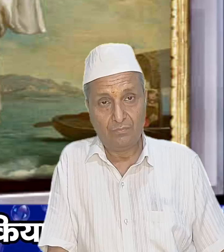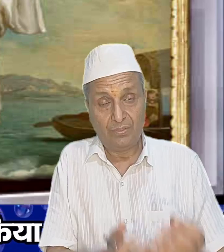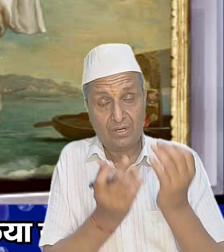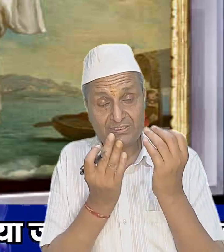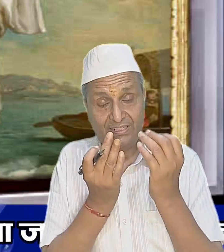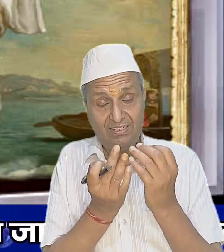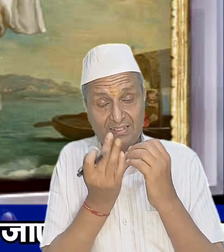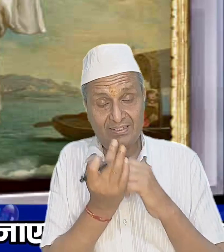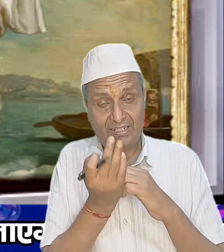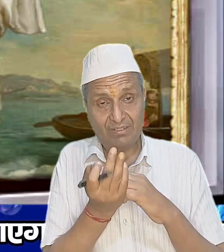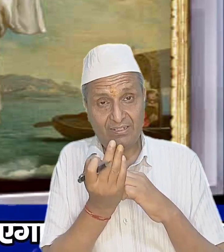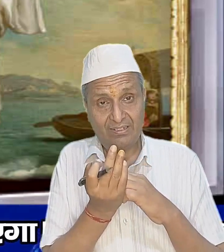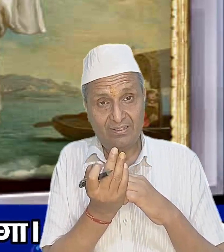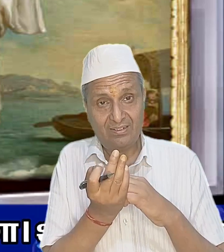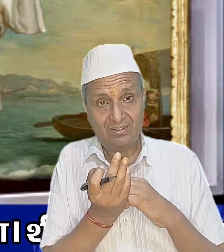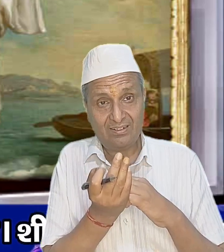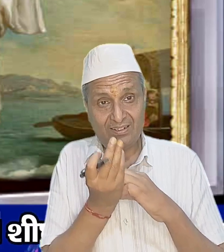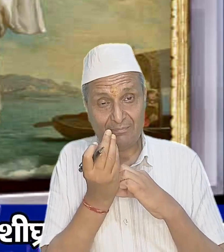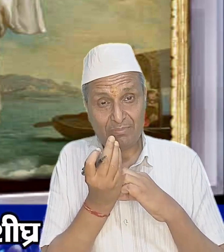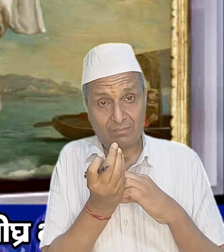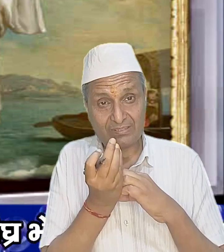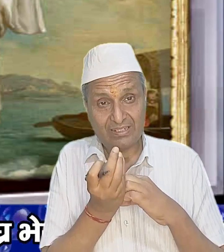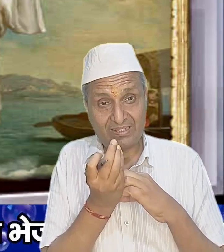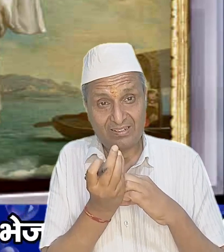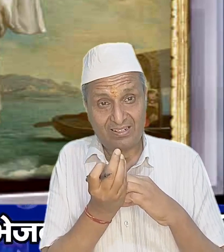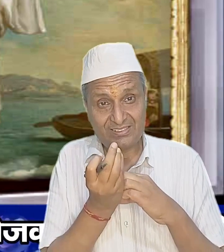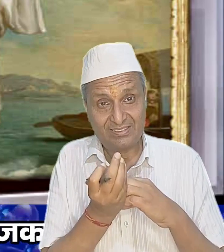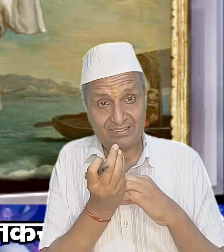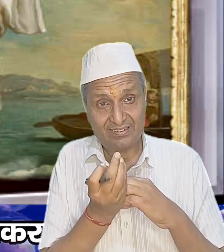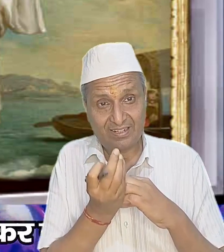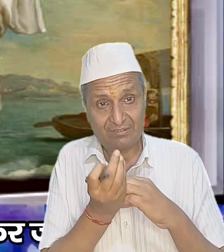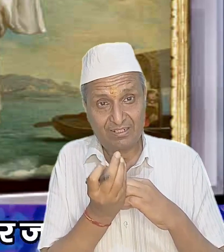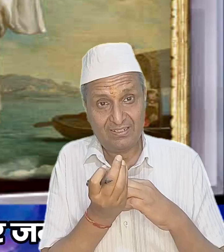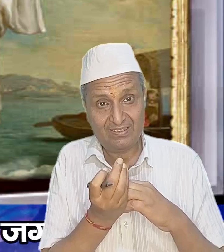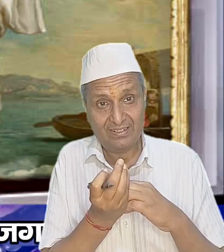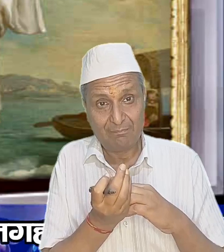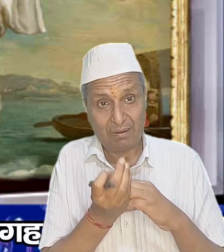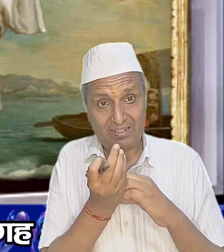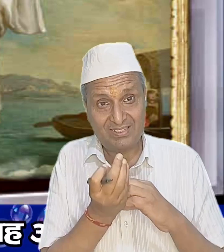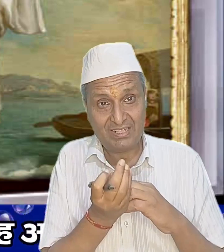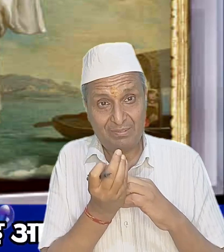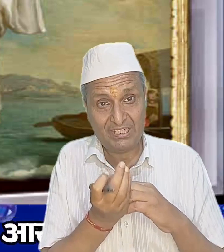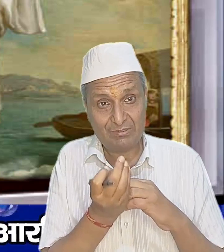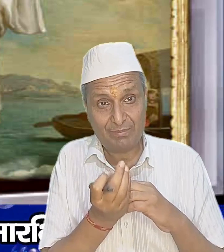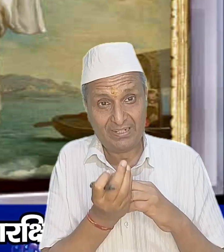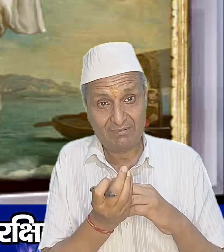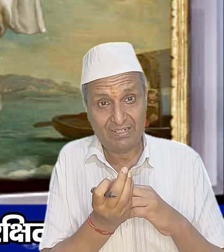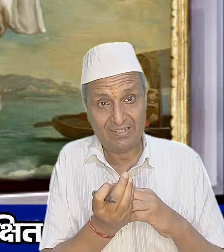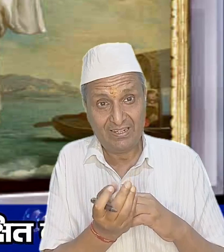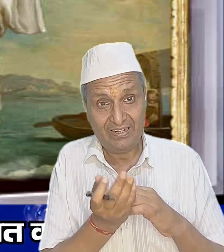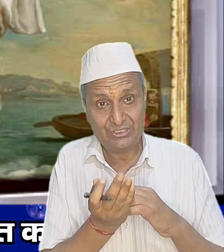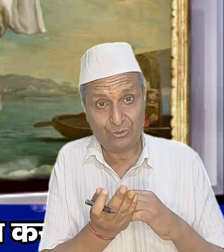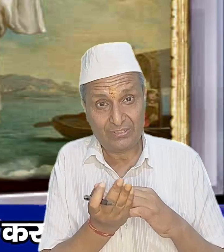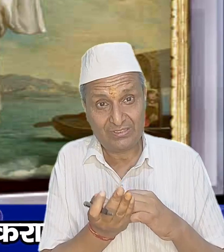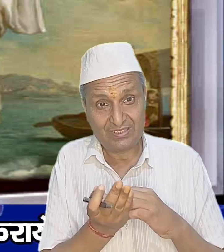धर्म परिवर्तन करो नहीं तो यूं। कितनी सारी औरतों की इस प्रकार जान चली जाने के बाद में औरतों ने, बच्चियों ने धर्म परिवर्तन शुरू